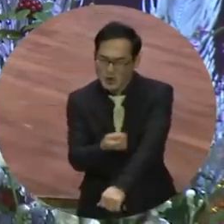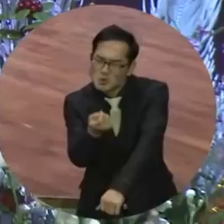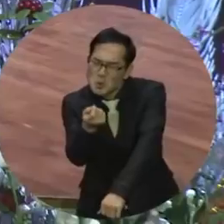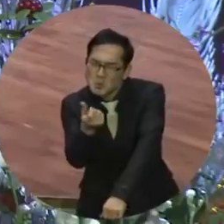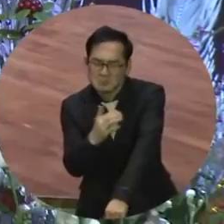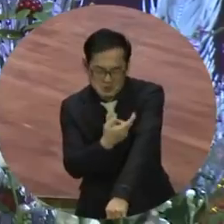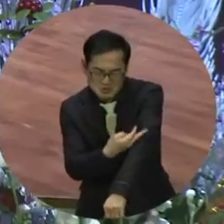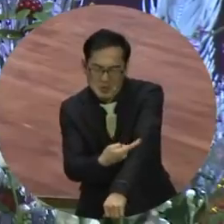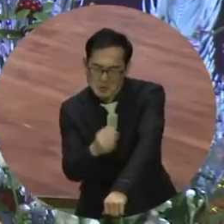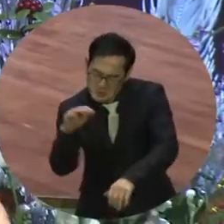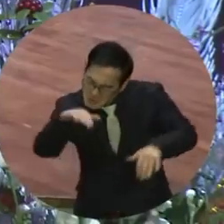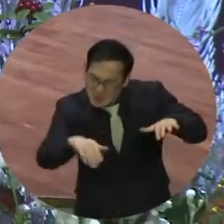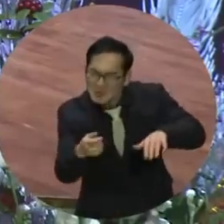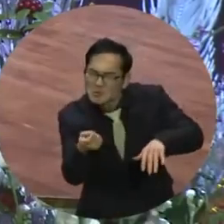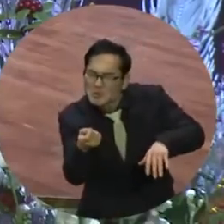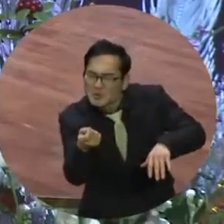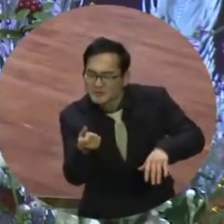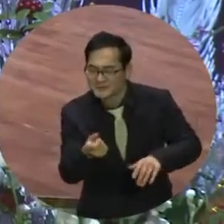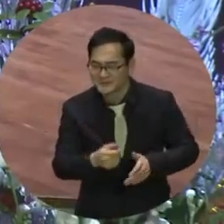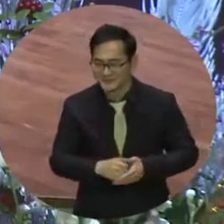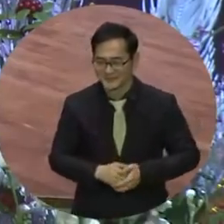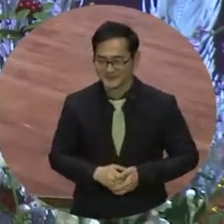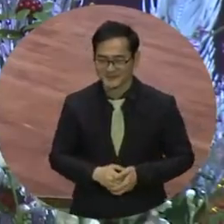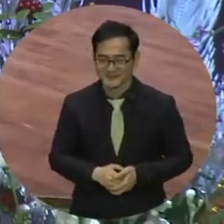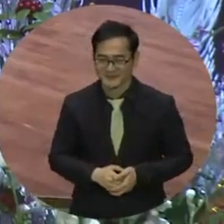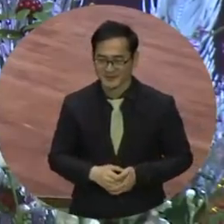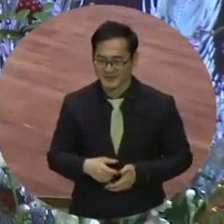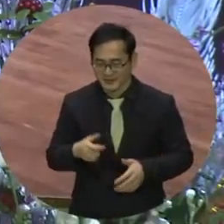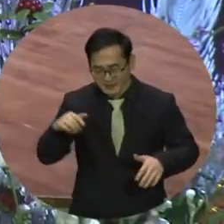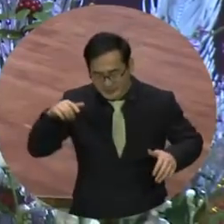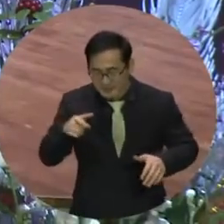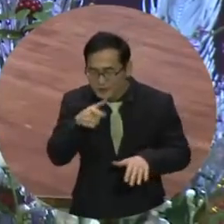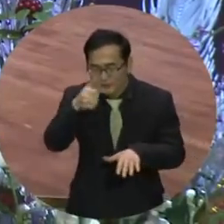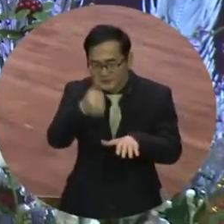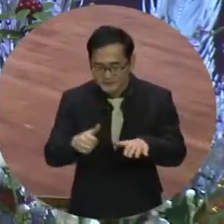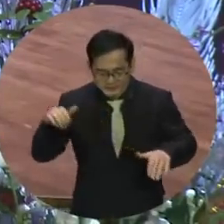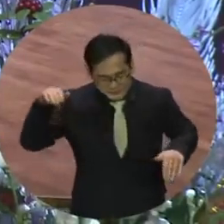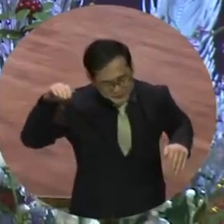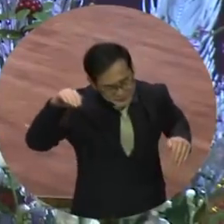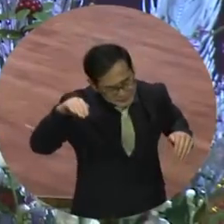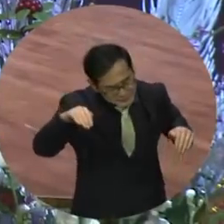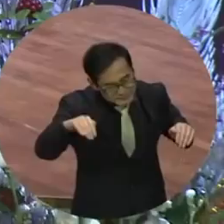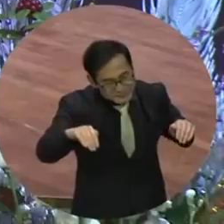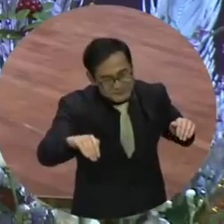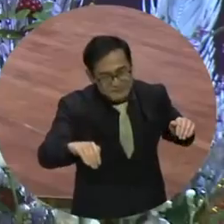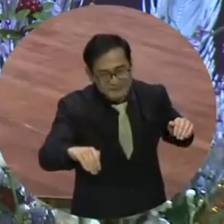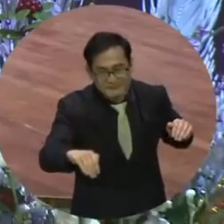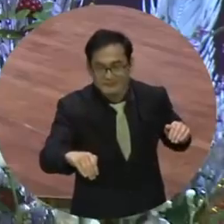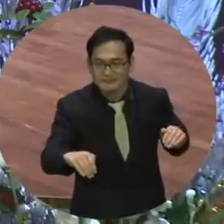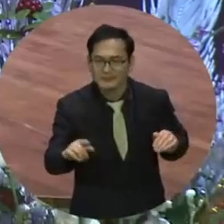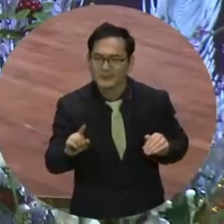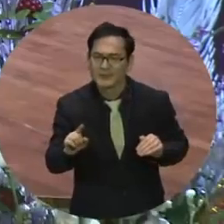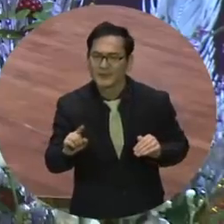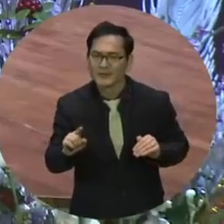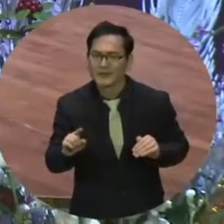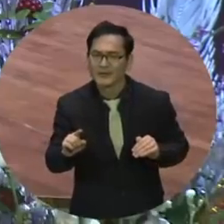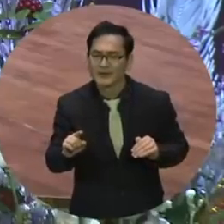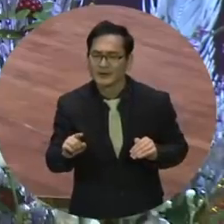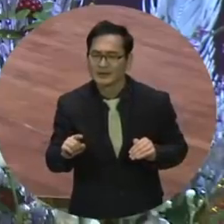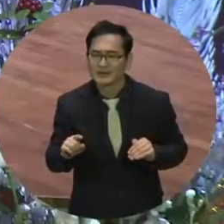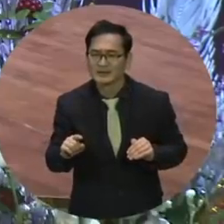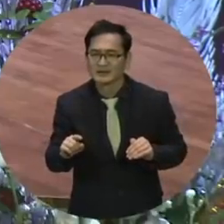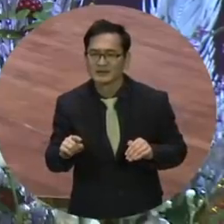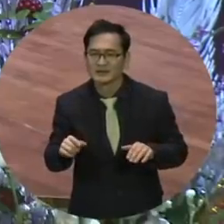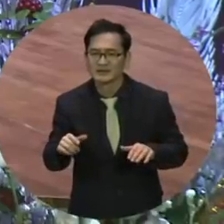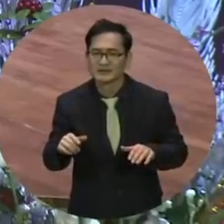조금 해요. 그걸 조금 한다고 좀 들어갔는데, 뭐 어떻게 뭐 친구가 서라 그래서